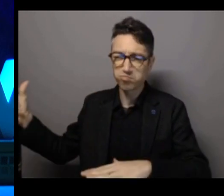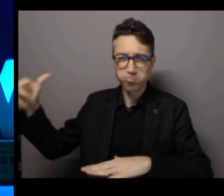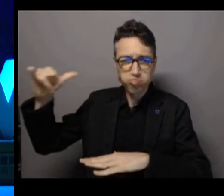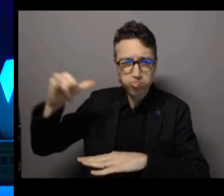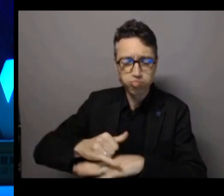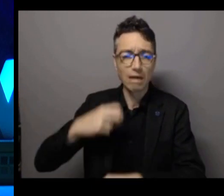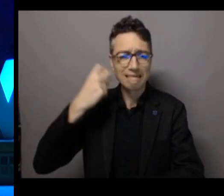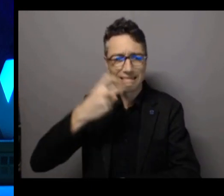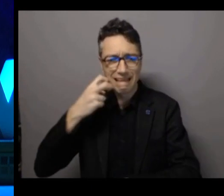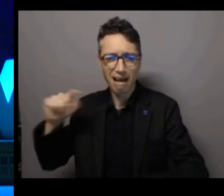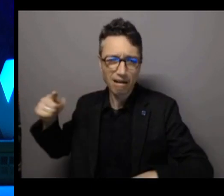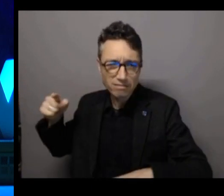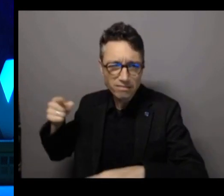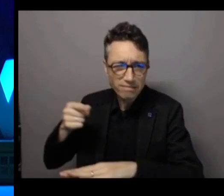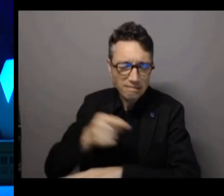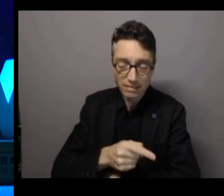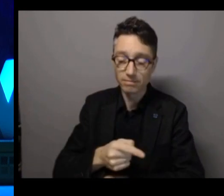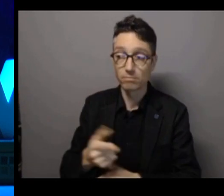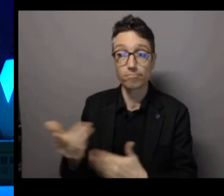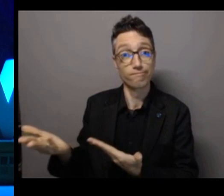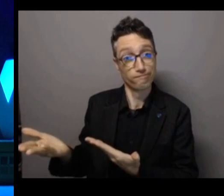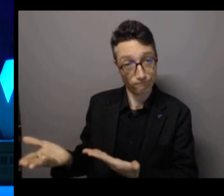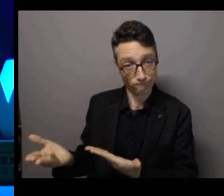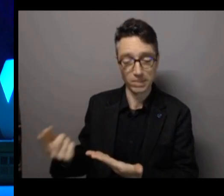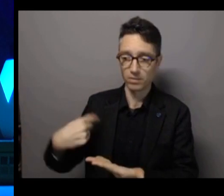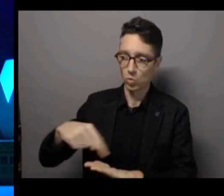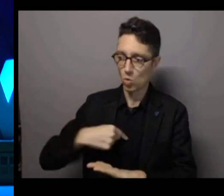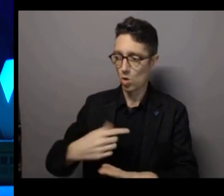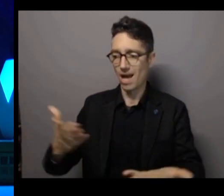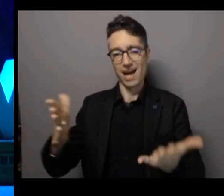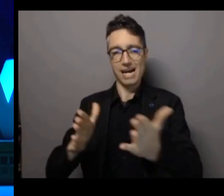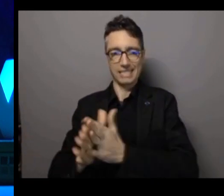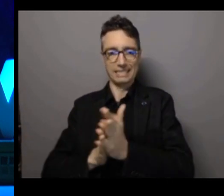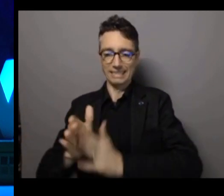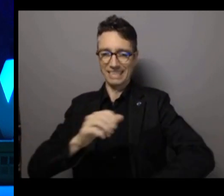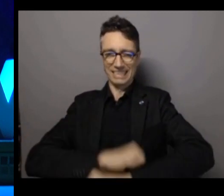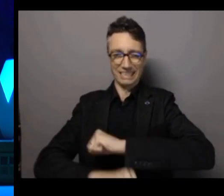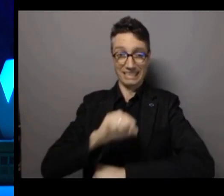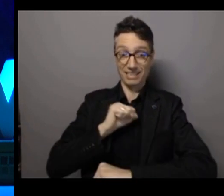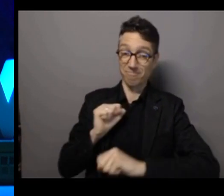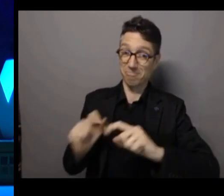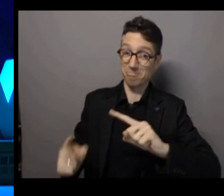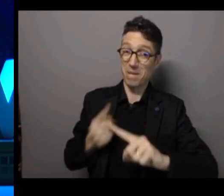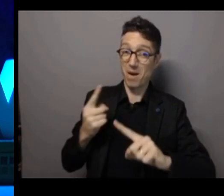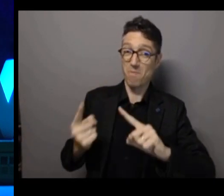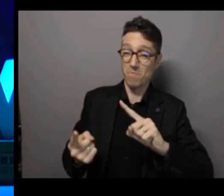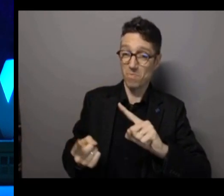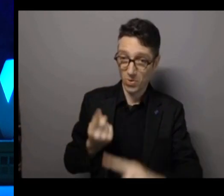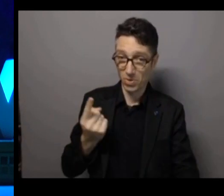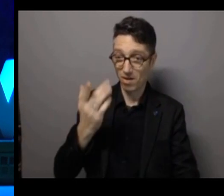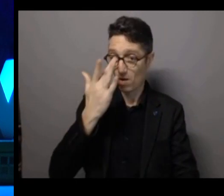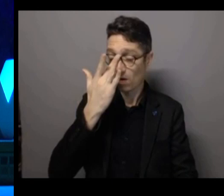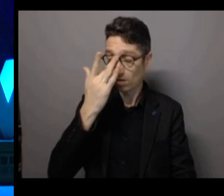il est important de voir que nous sommes au rendez-vous pour ce qui est du bon cheminement vers les lieux, bien sûr, notamment des